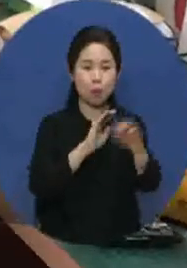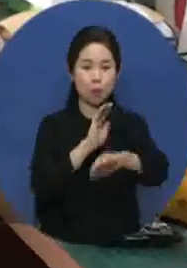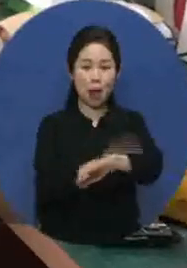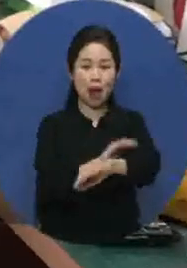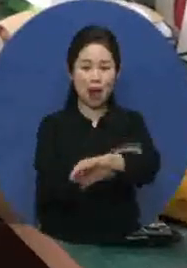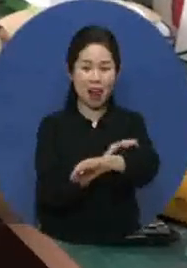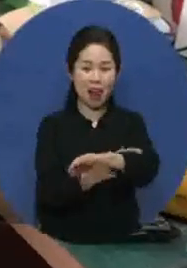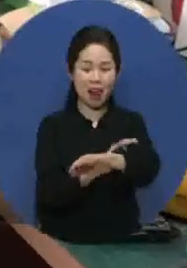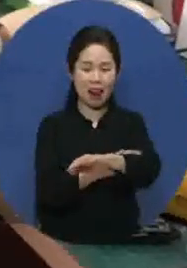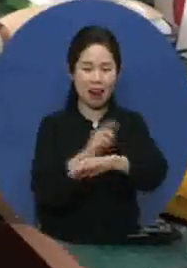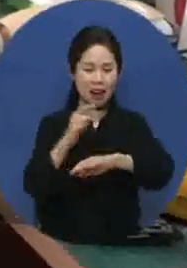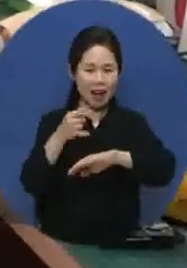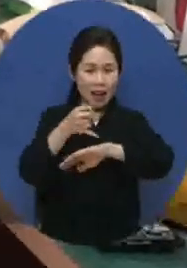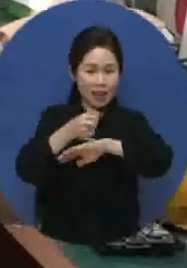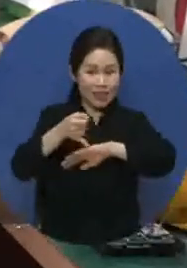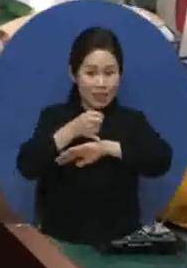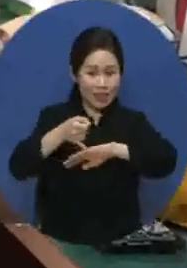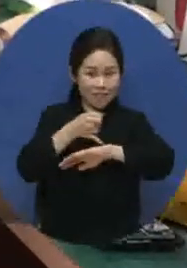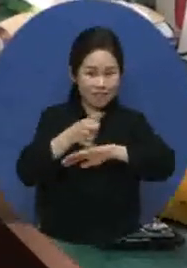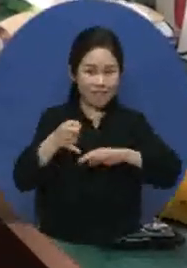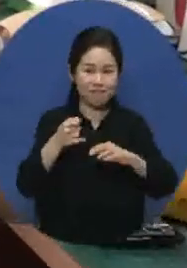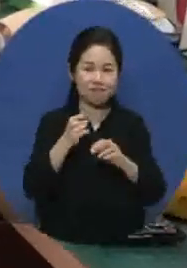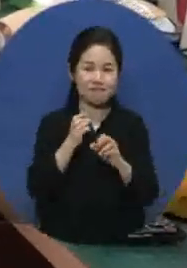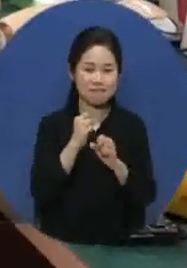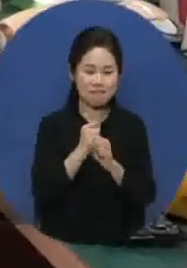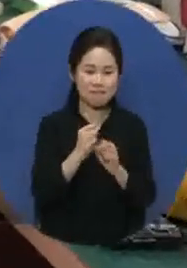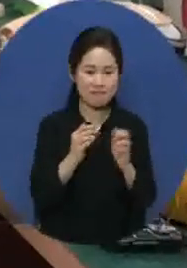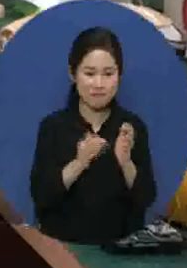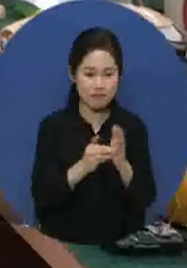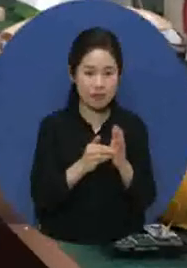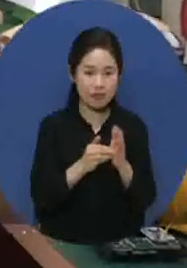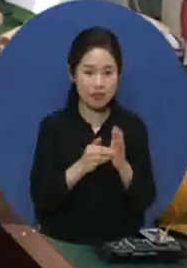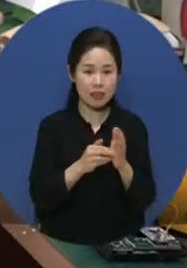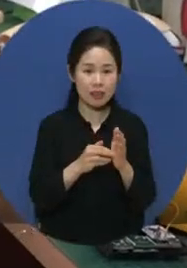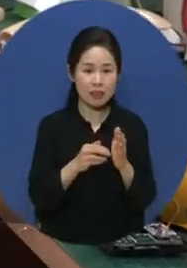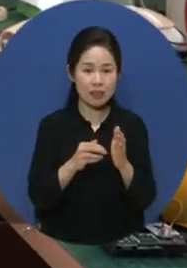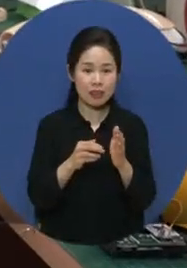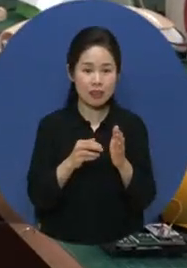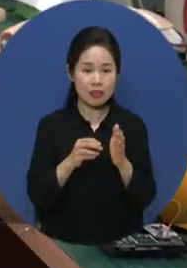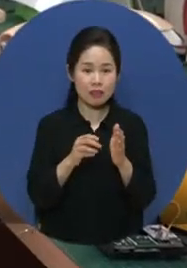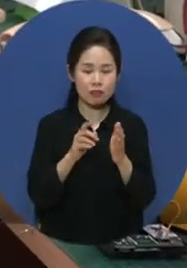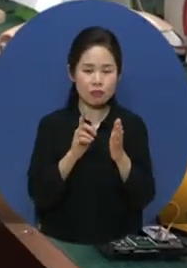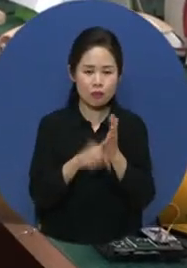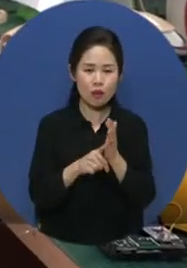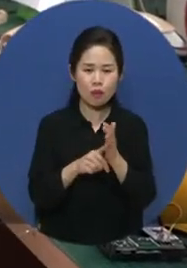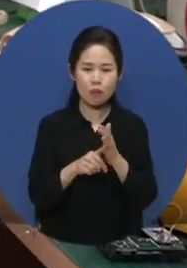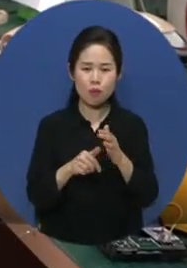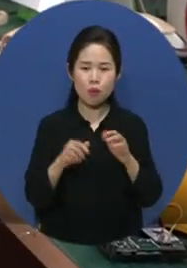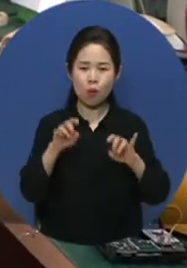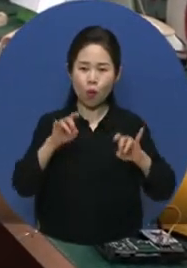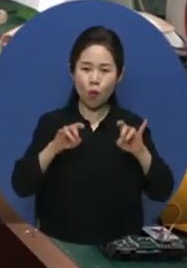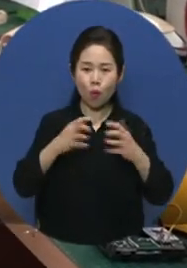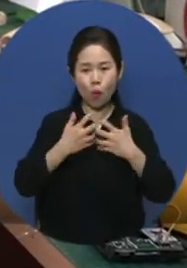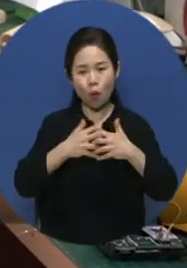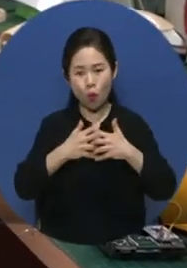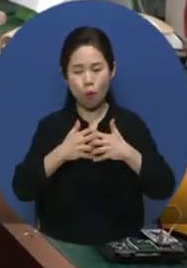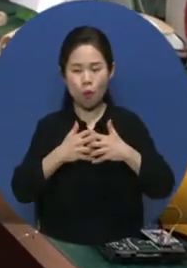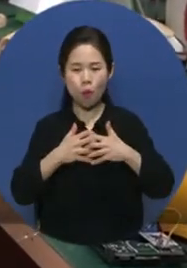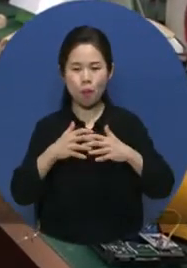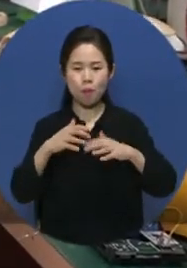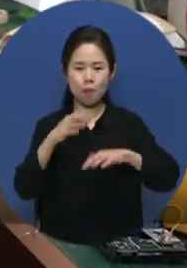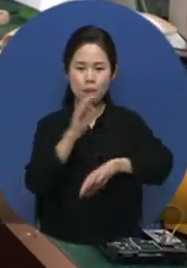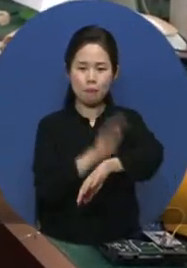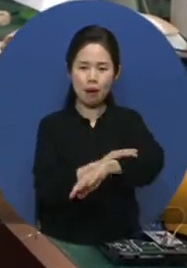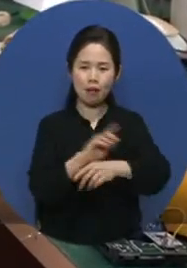로봇팔을 이제 설계하게 됐는데요. 그때 로봇팔에 대해서 이것저것 조사를 하다가 이제